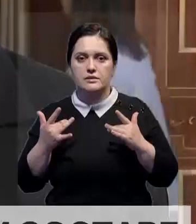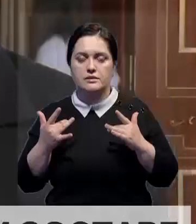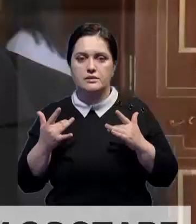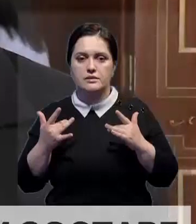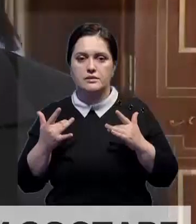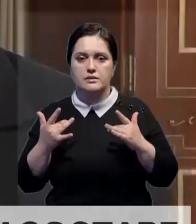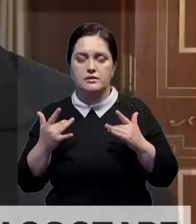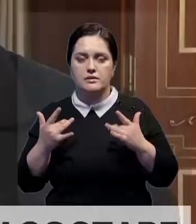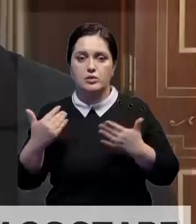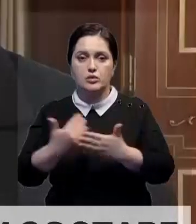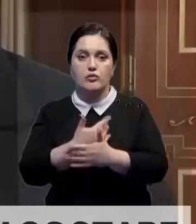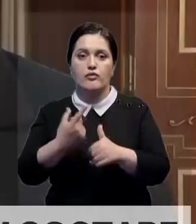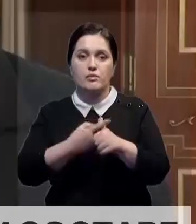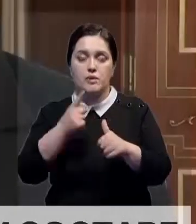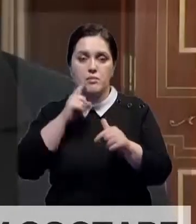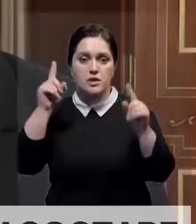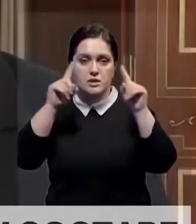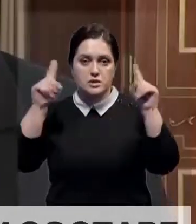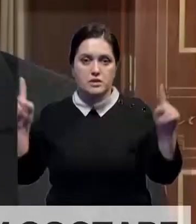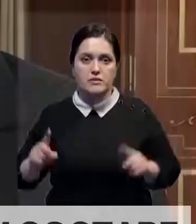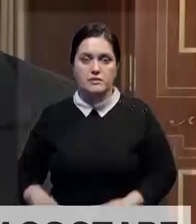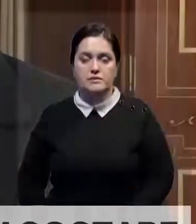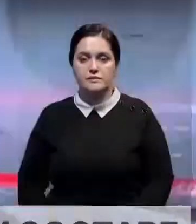Новые у нас имена, молодые звезды.